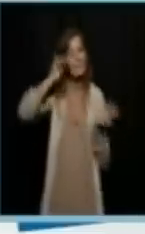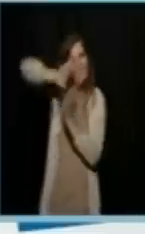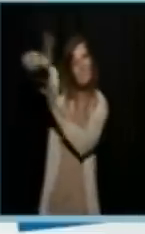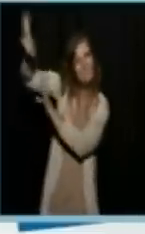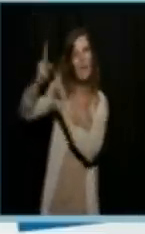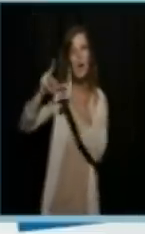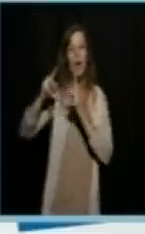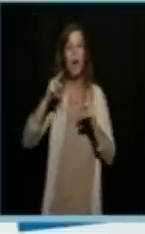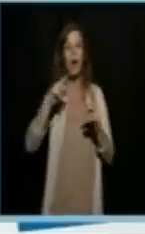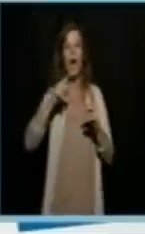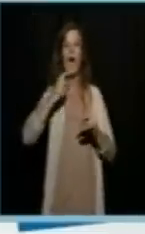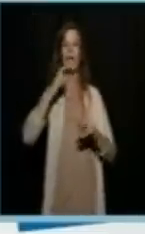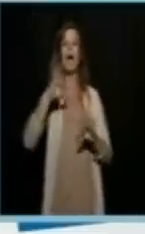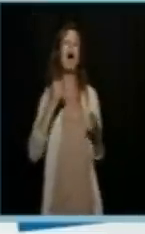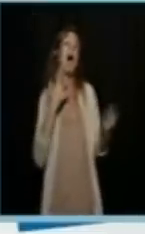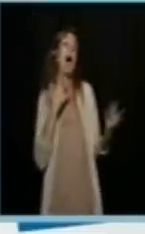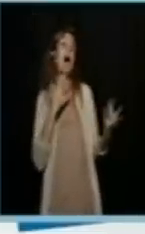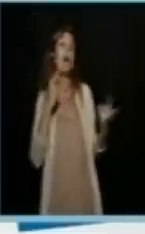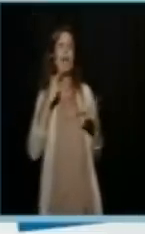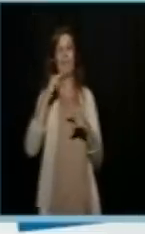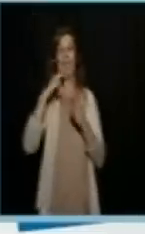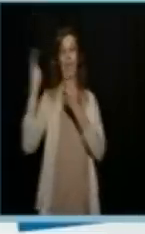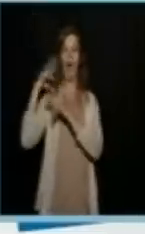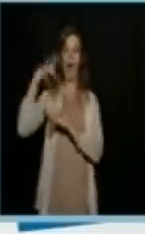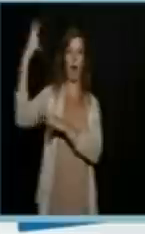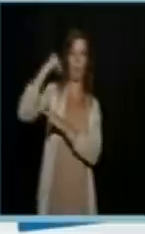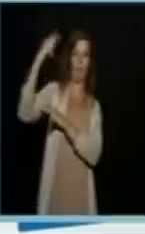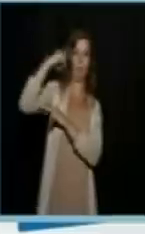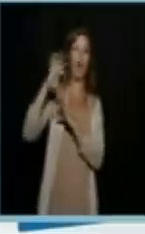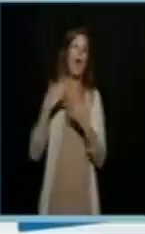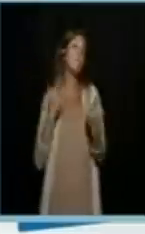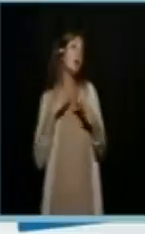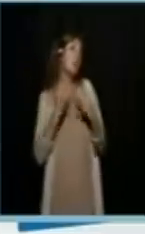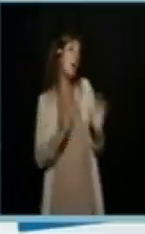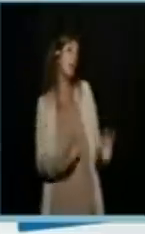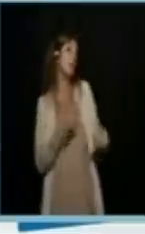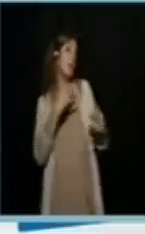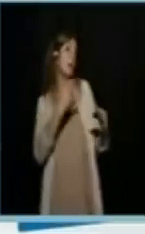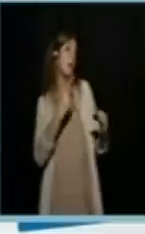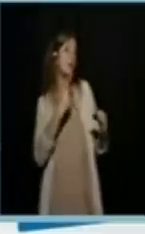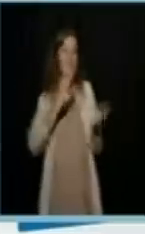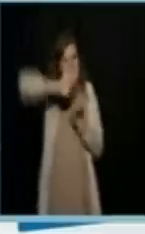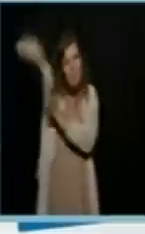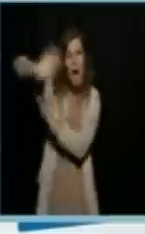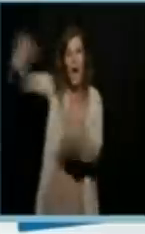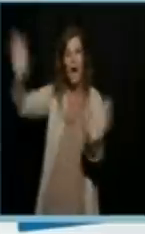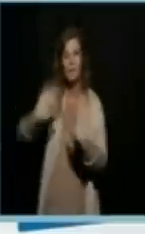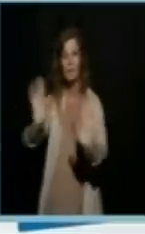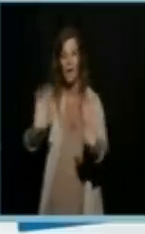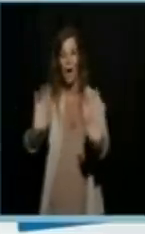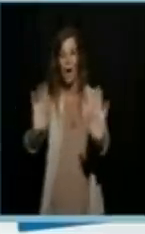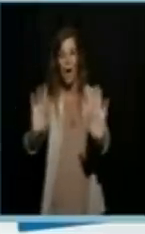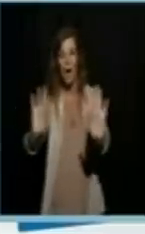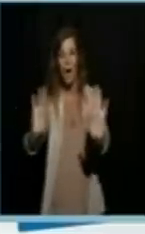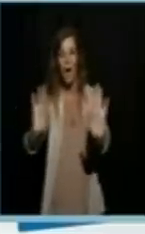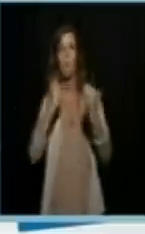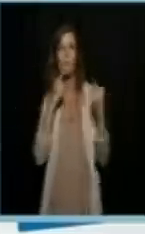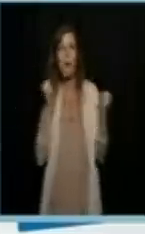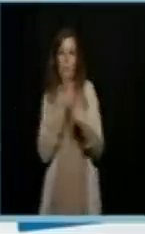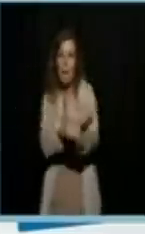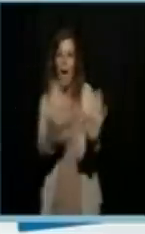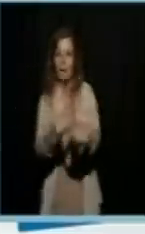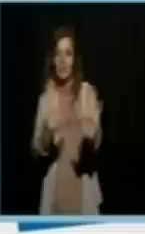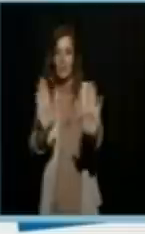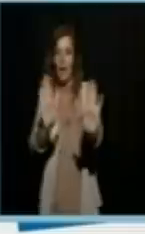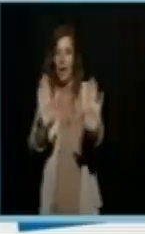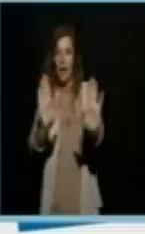dicono si è sempre fatto così. Non potete fare nulla, andrà sempre così. Smettiamola di avere paura e, come ho